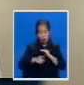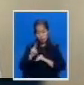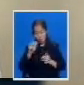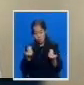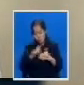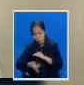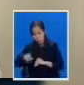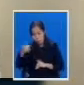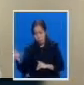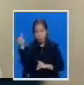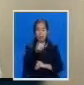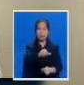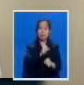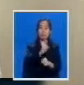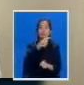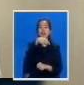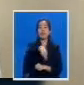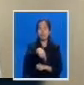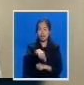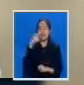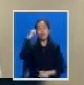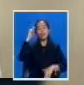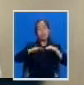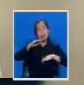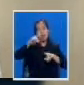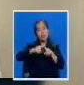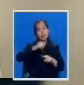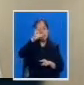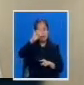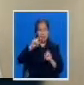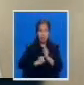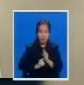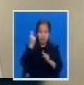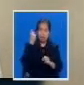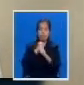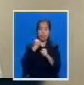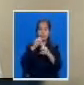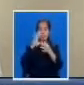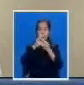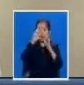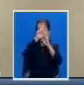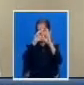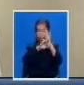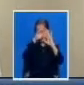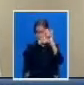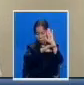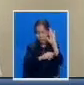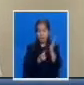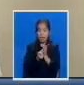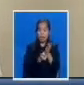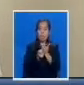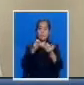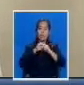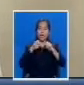แลกเปลี่ยนกันอีกประมาณสัก1เดือนสิงหาคมนั้นก็จะมีการเริ่มต้นกำหนดเป็นระเบียบออกมาเพื่อแก้ปัญหาที่ทำกินในห